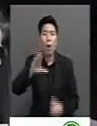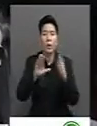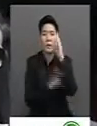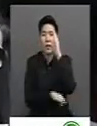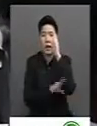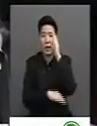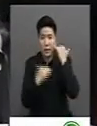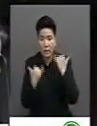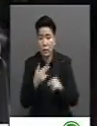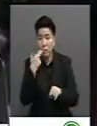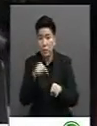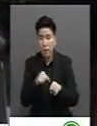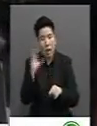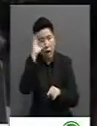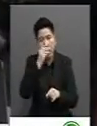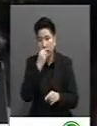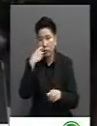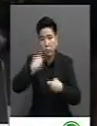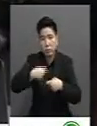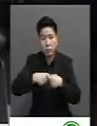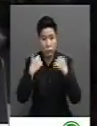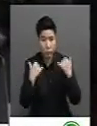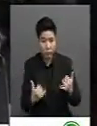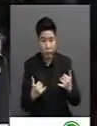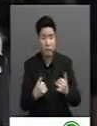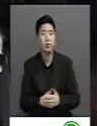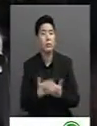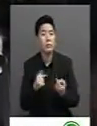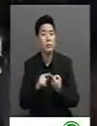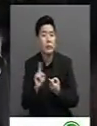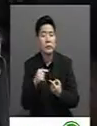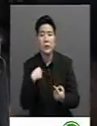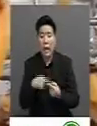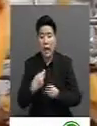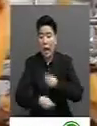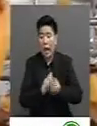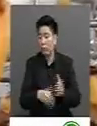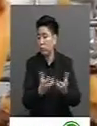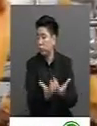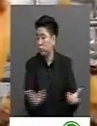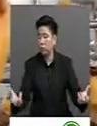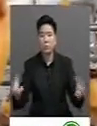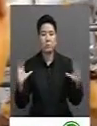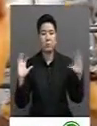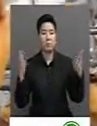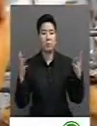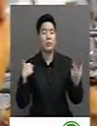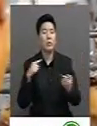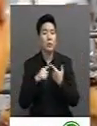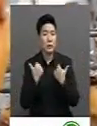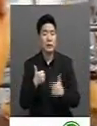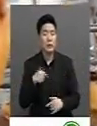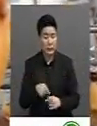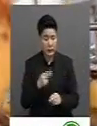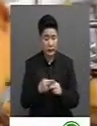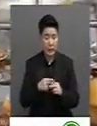ใต้ซึ่งทุกวันนี้ขนมหวักหาทานได้ยากมากๆแล้วล่ะค่ะเพราะว่าจะไม่มีขายตามท้องตลาดทั่วไปแล้วสำหรับ